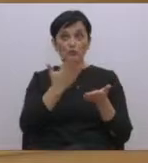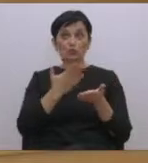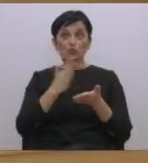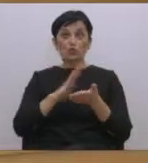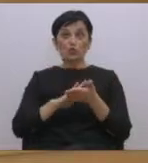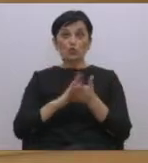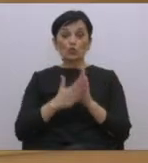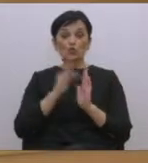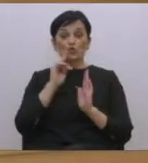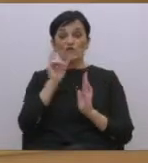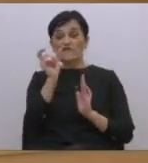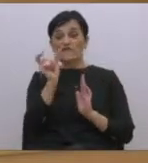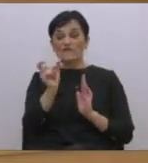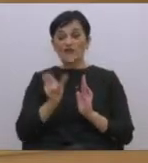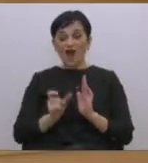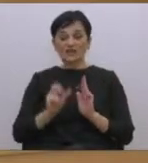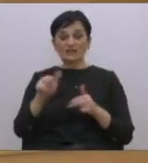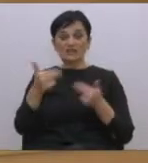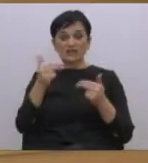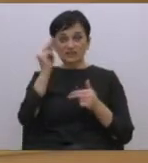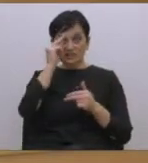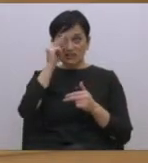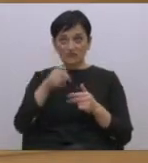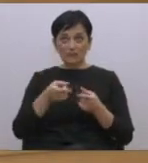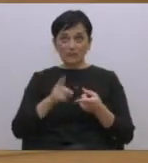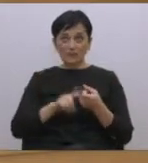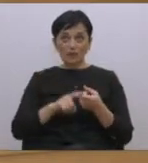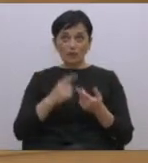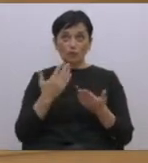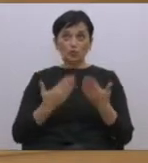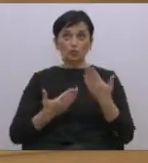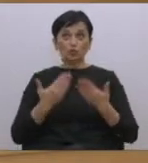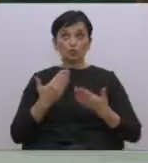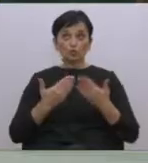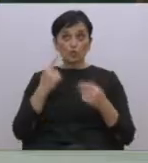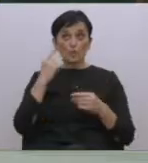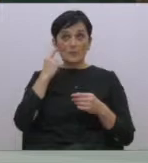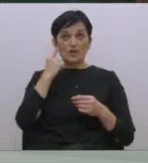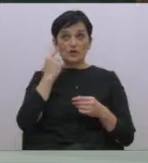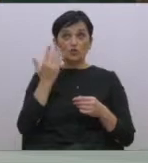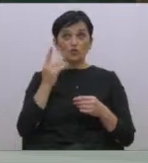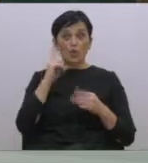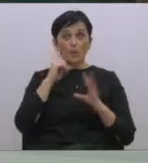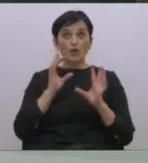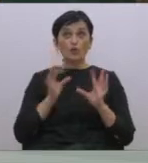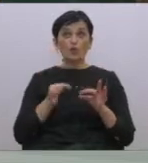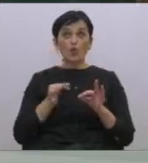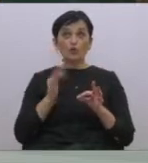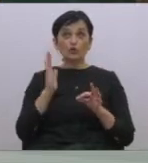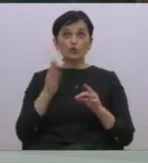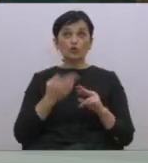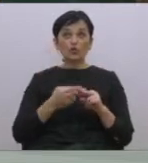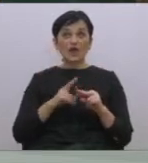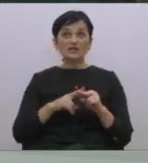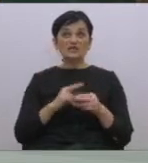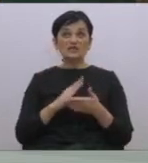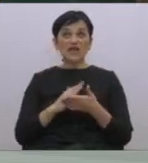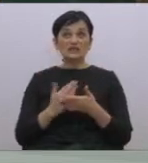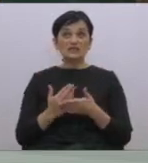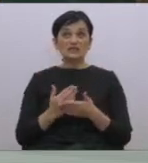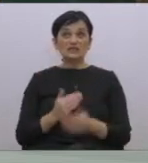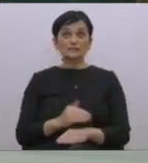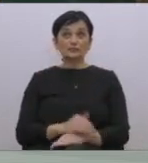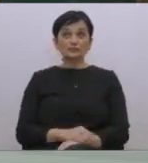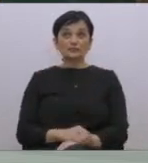va debze distanțiul sau lebaze dacă o și rebita tu picrop trom logicuri icneba es națele.